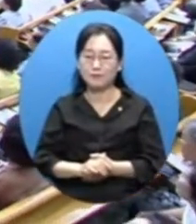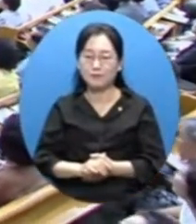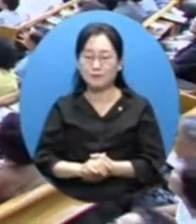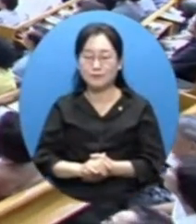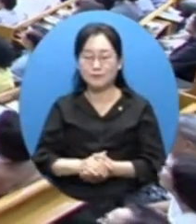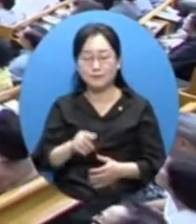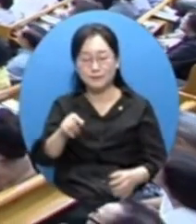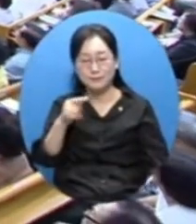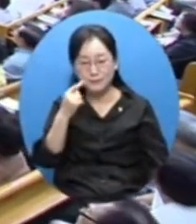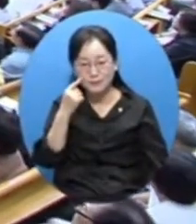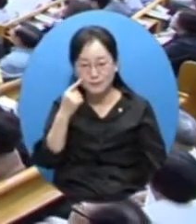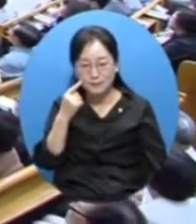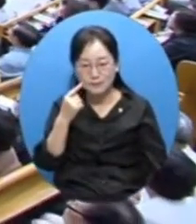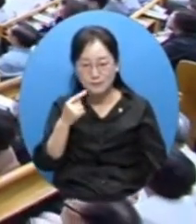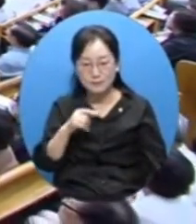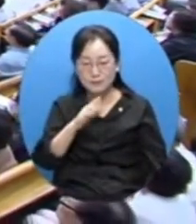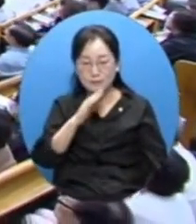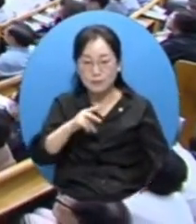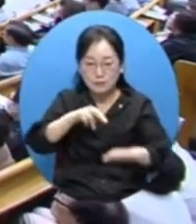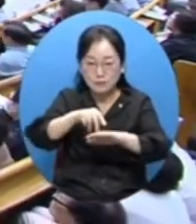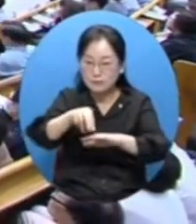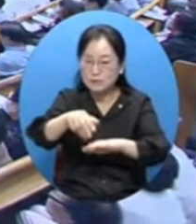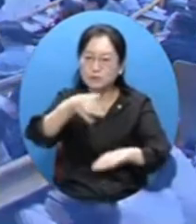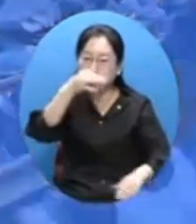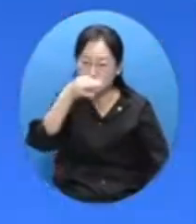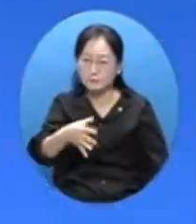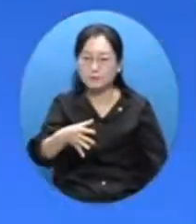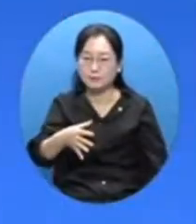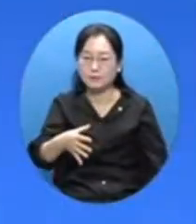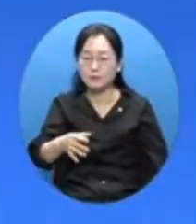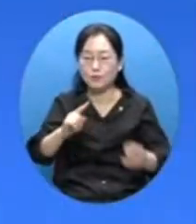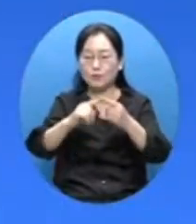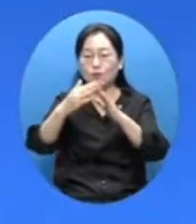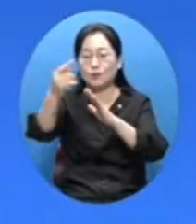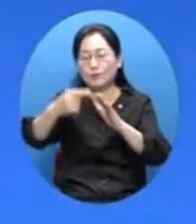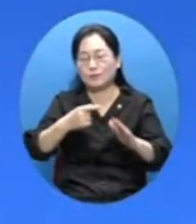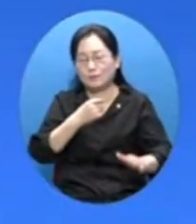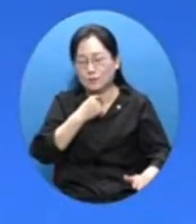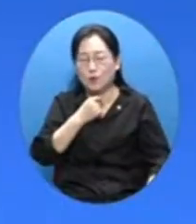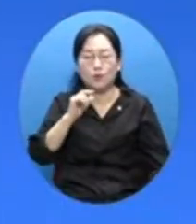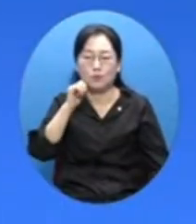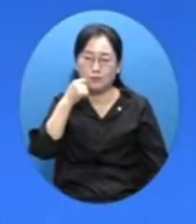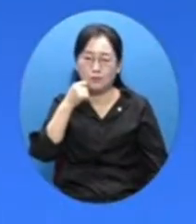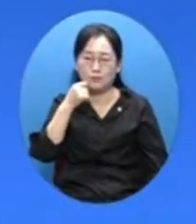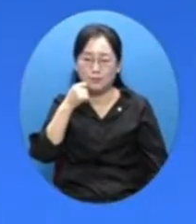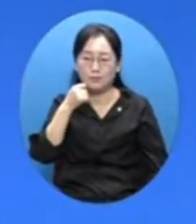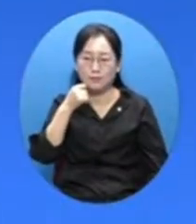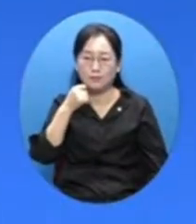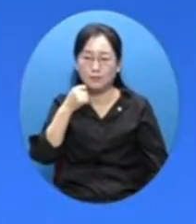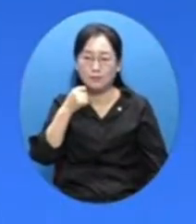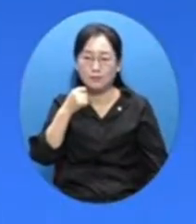그래서 제대로 거동도 못하시고 교회 나고 싶어도 교회 못 나고 싶은 그